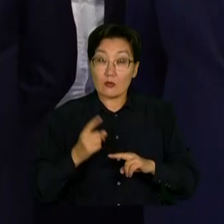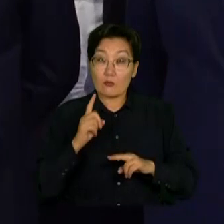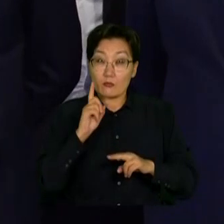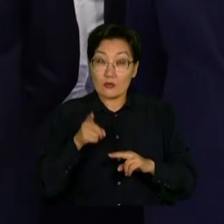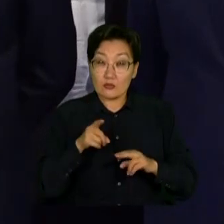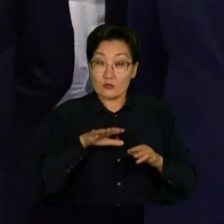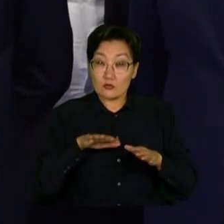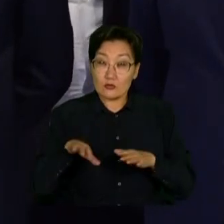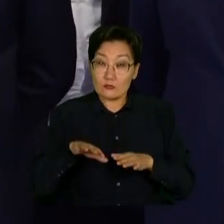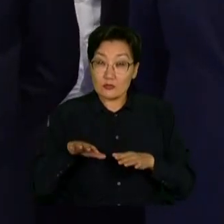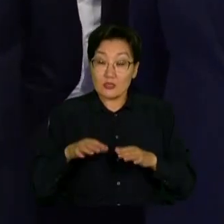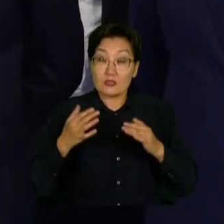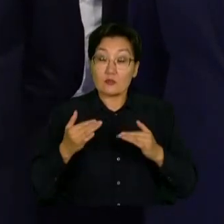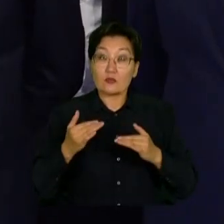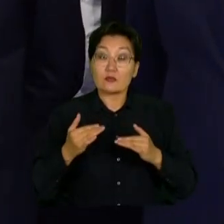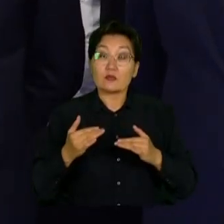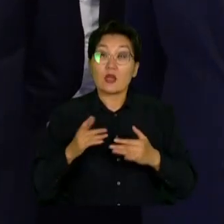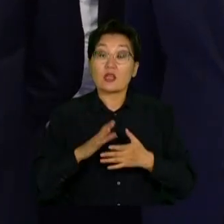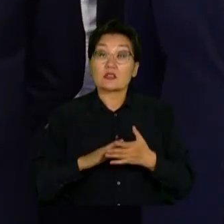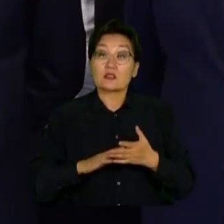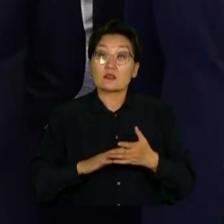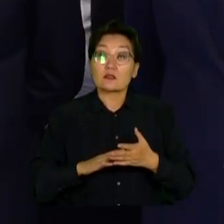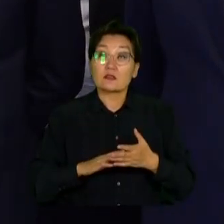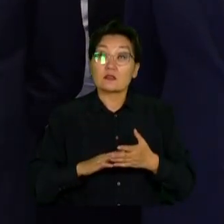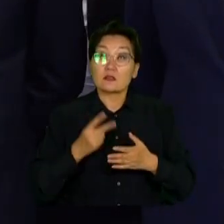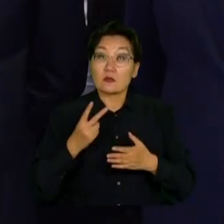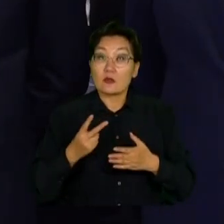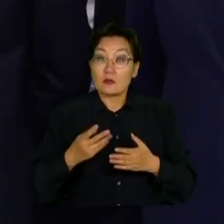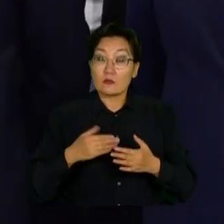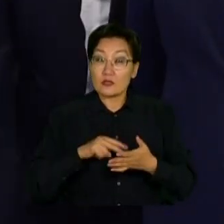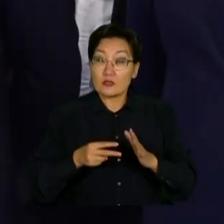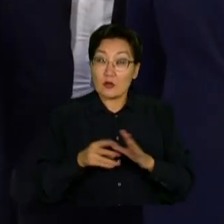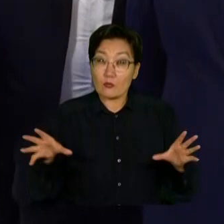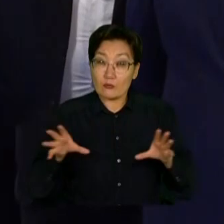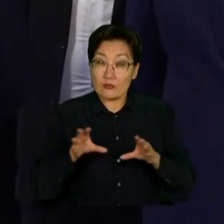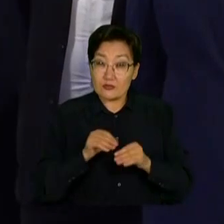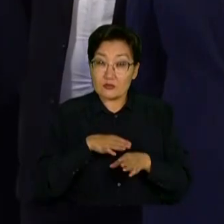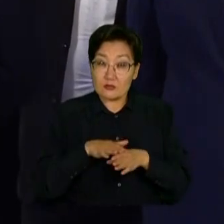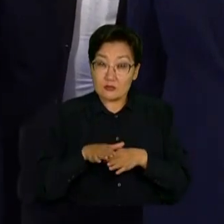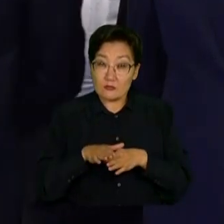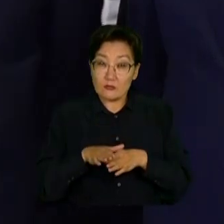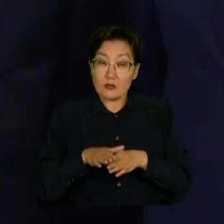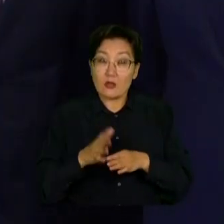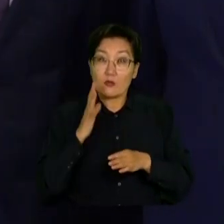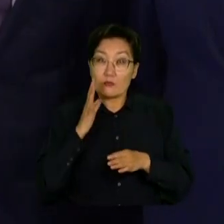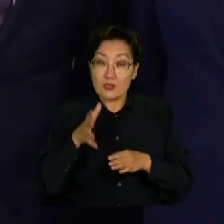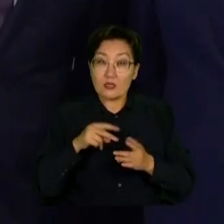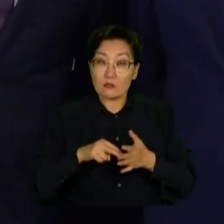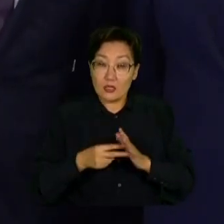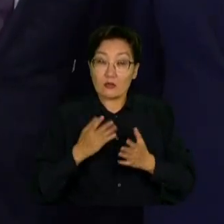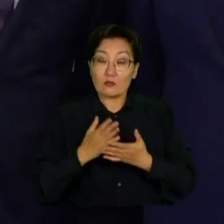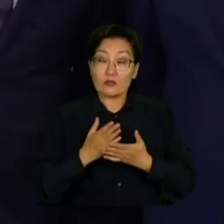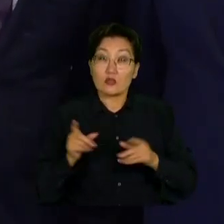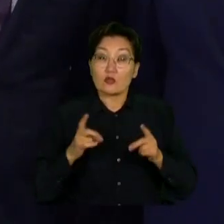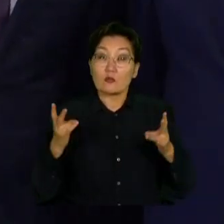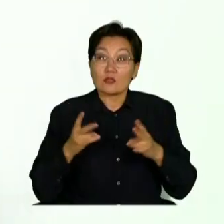өтті. Енді аржан көрікті, пландарымызды бірген істейімізді, алдымызды 5 жылға келді. Не керек